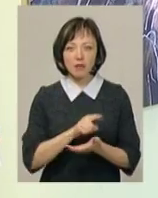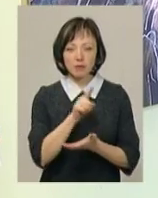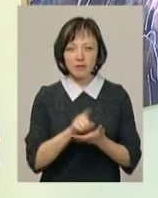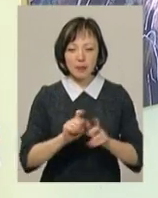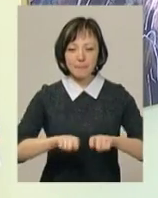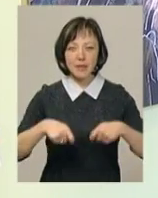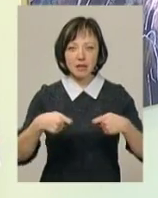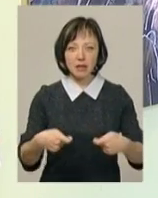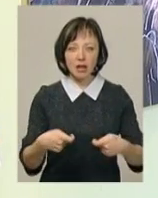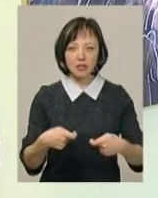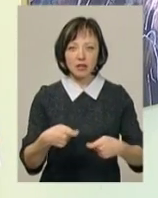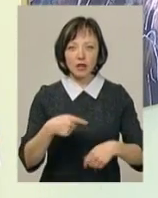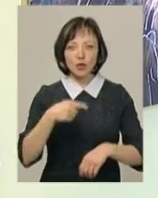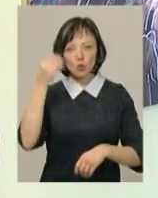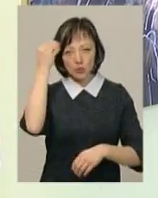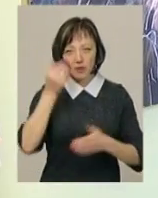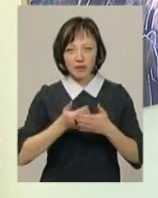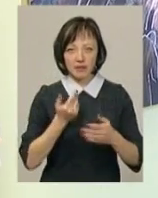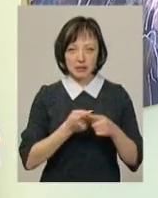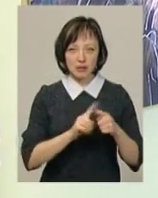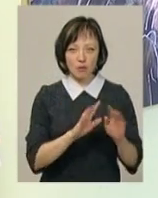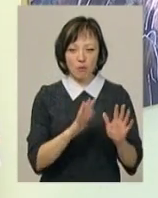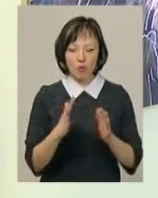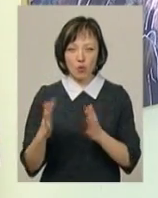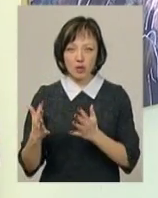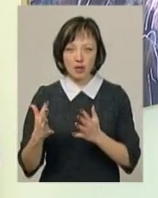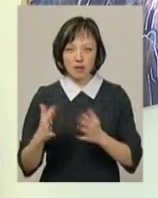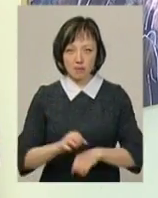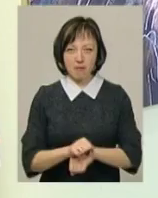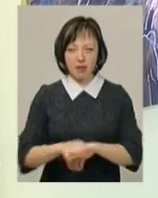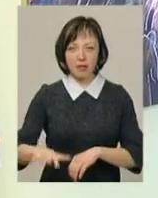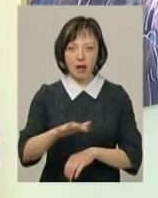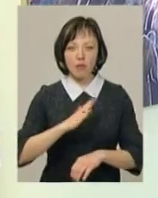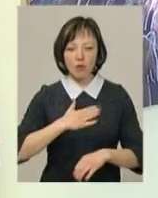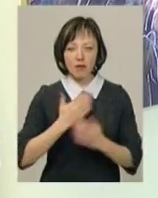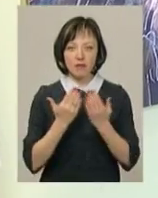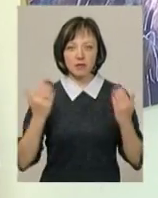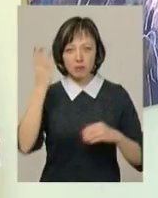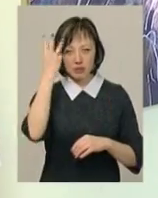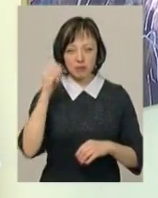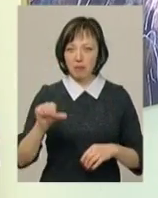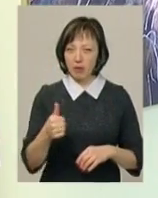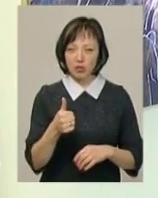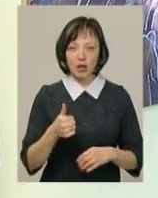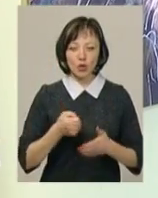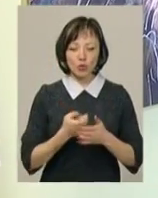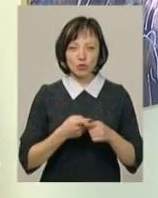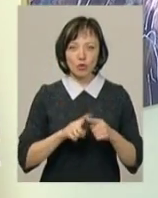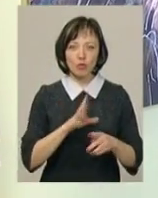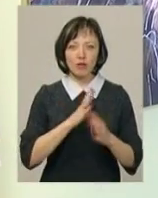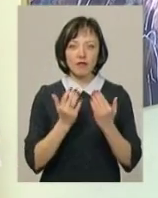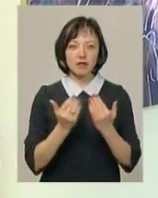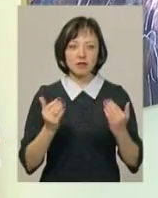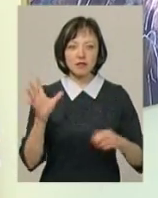передати враження і передати думки від цих подій. Мої роботи в Хмельницькому експонуються вперше, до цього вони були на декількох